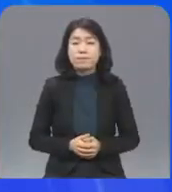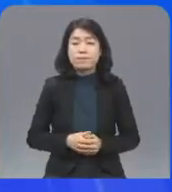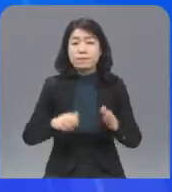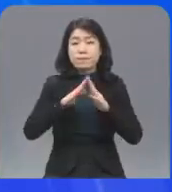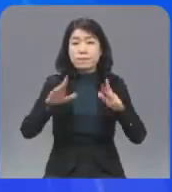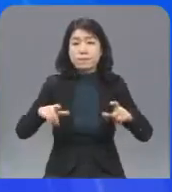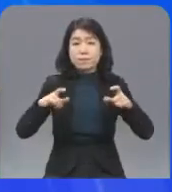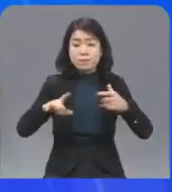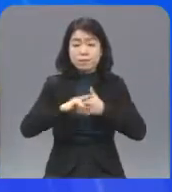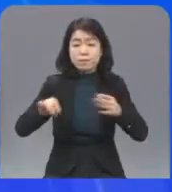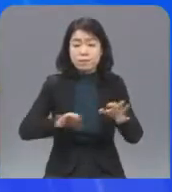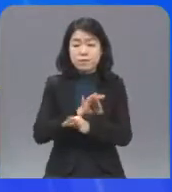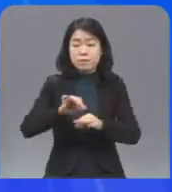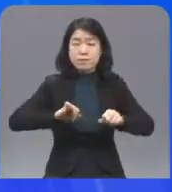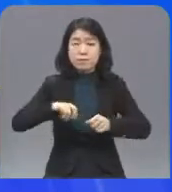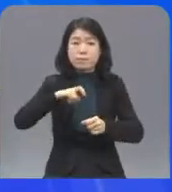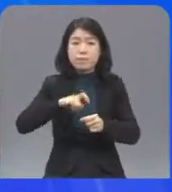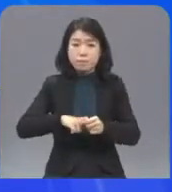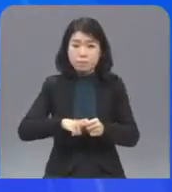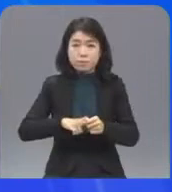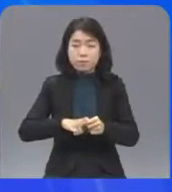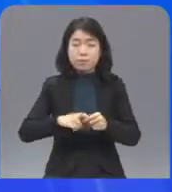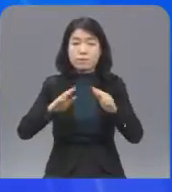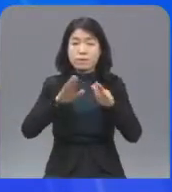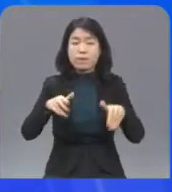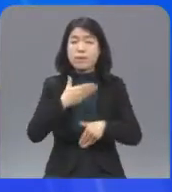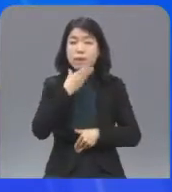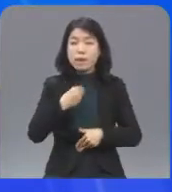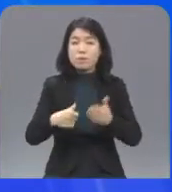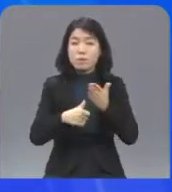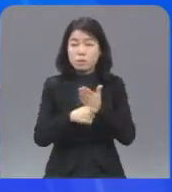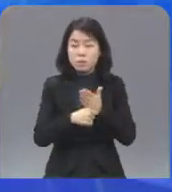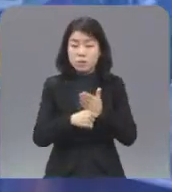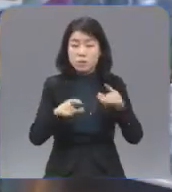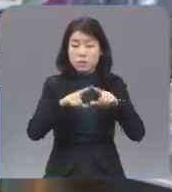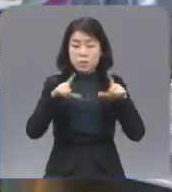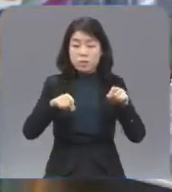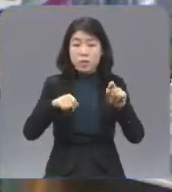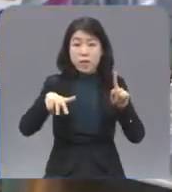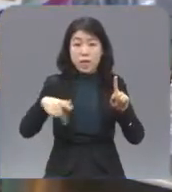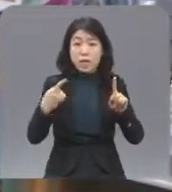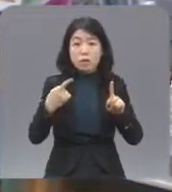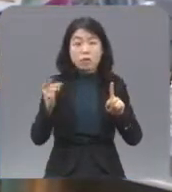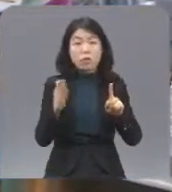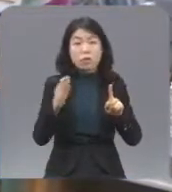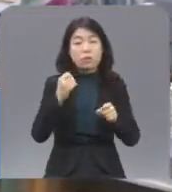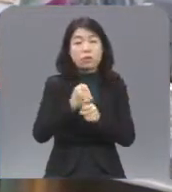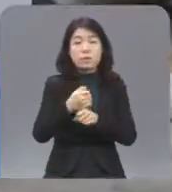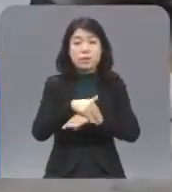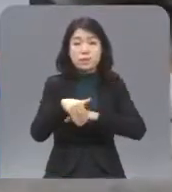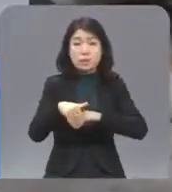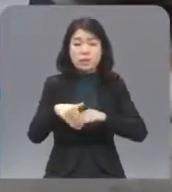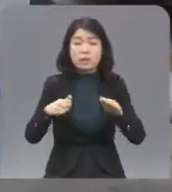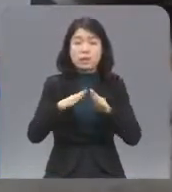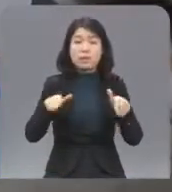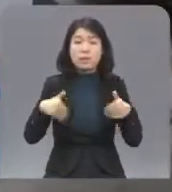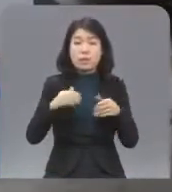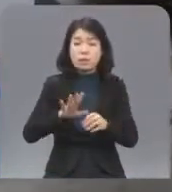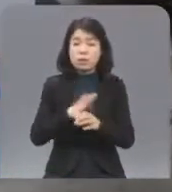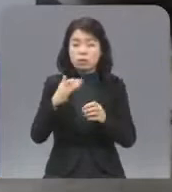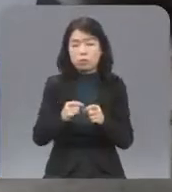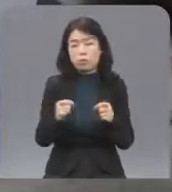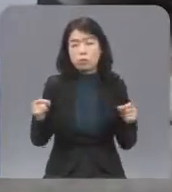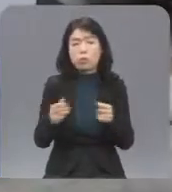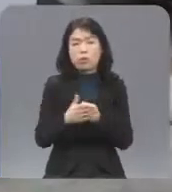전남지역의 지역경제 활성화를 위해 전남 행복 지역화폐 가 올해 1조원 규모로 바랜 됩니다 전라남도는 그런 알고